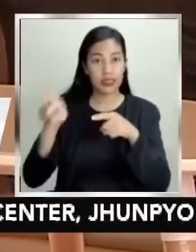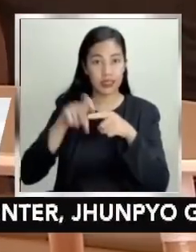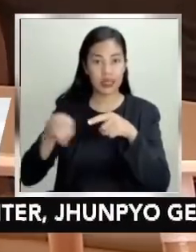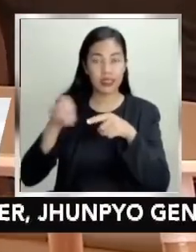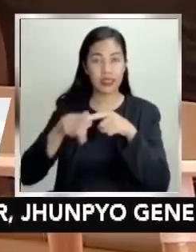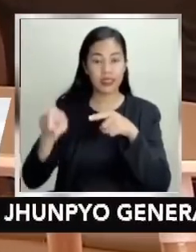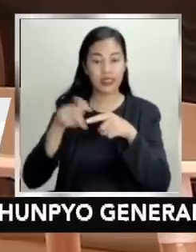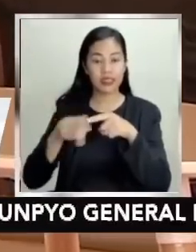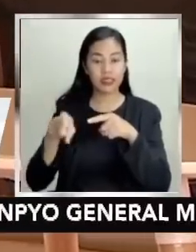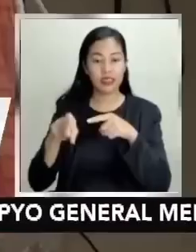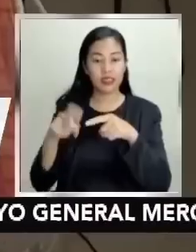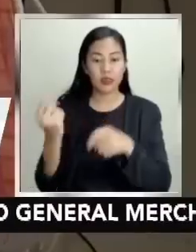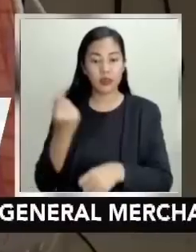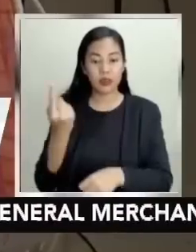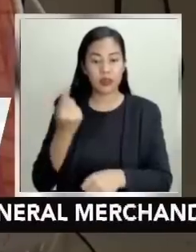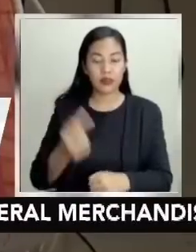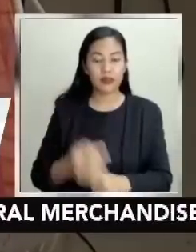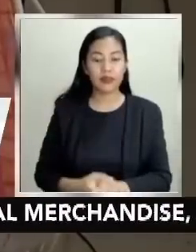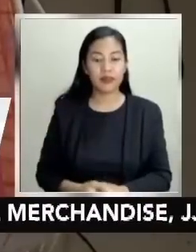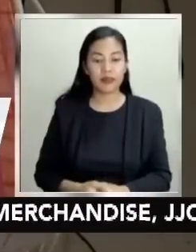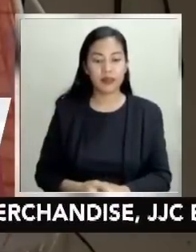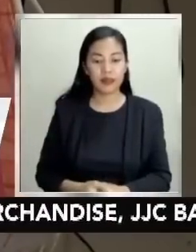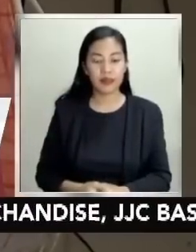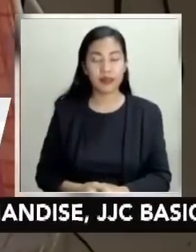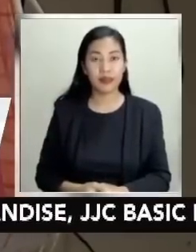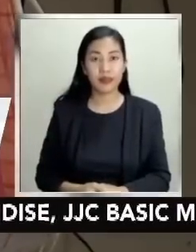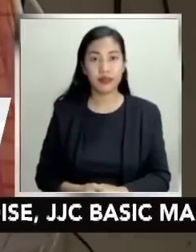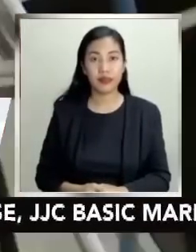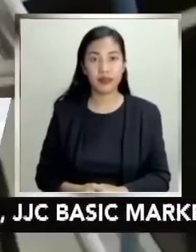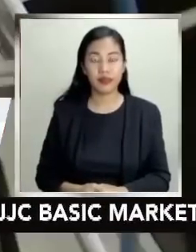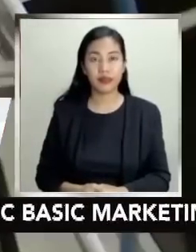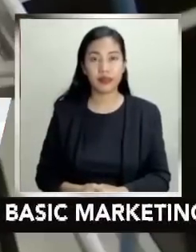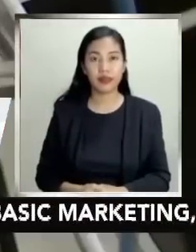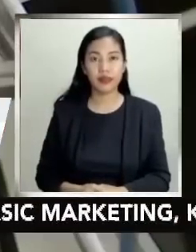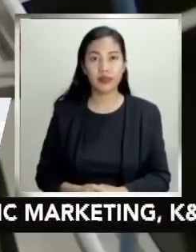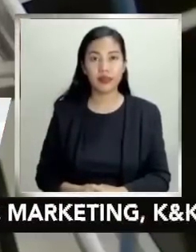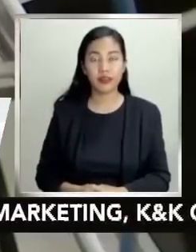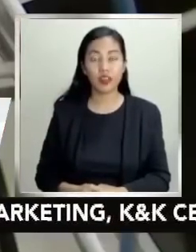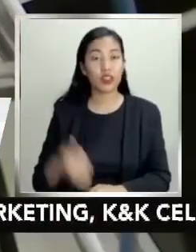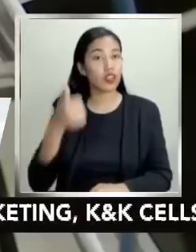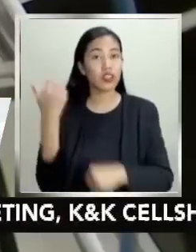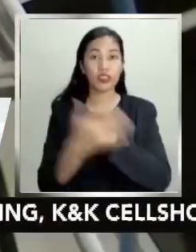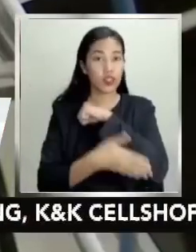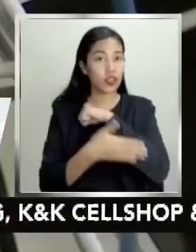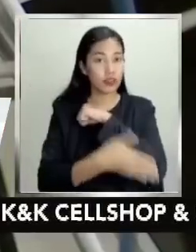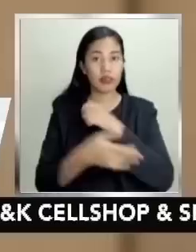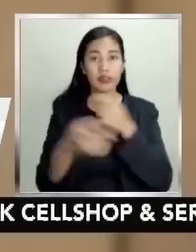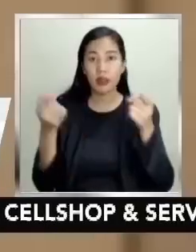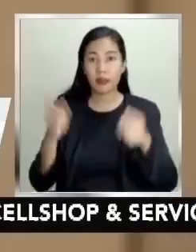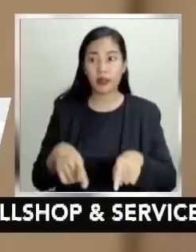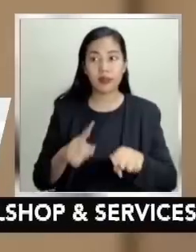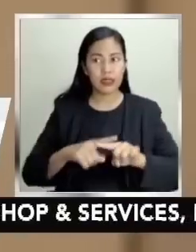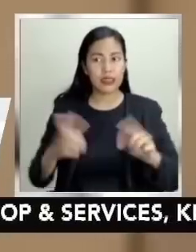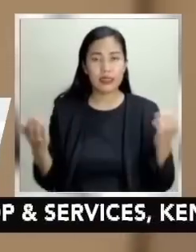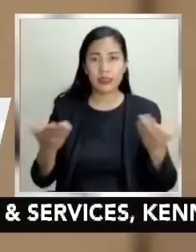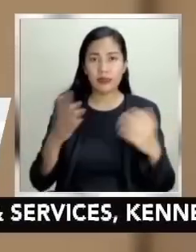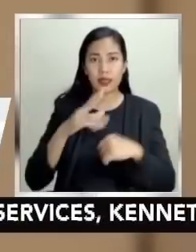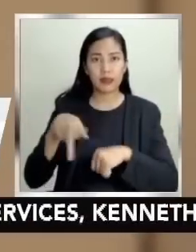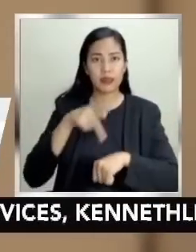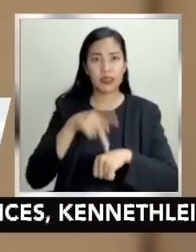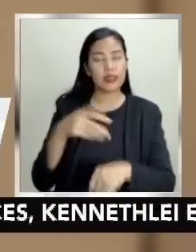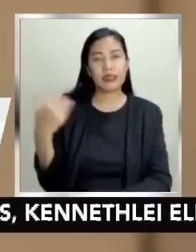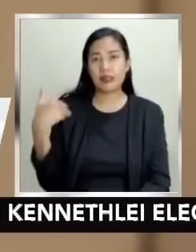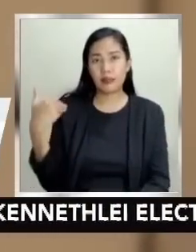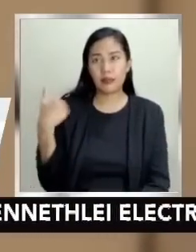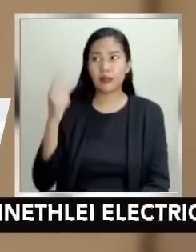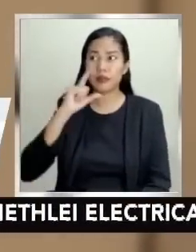electrical cable para sa charging. Bagamat nangyayari na ito sa ibang bansa, dito sa Pilipinas, wala pa raw napapaulat na kaso